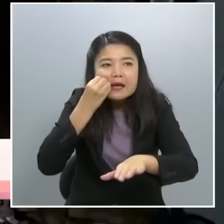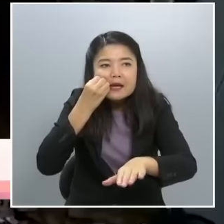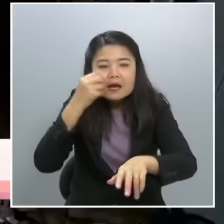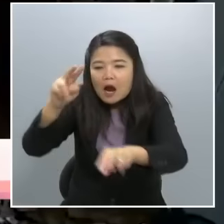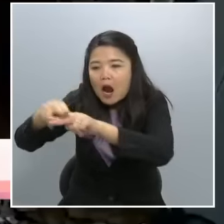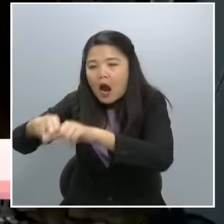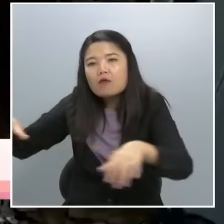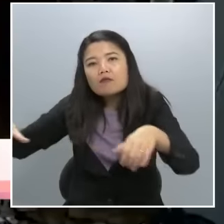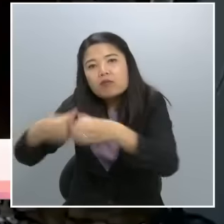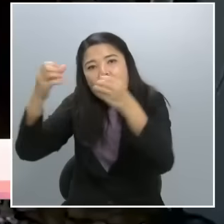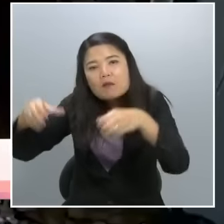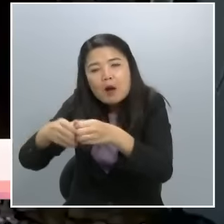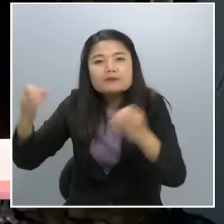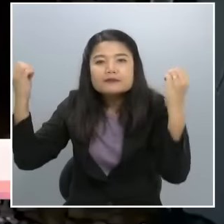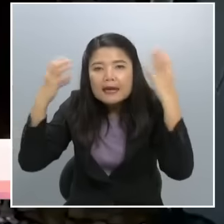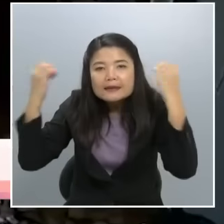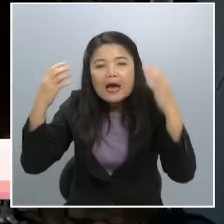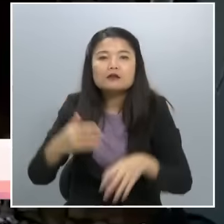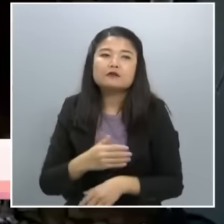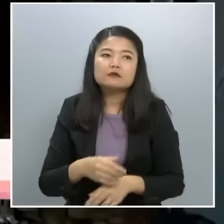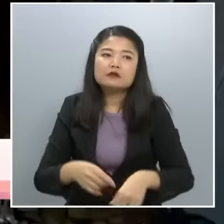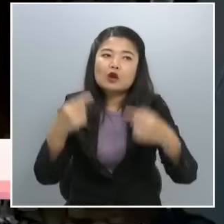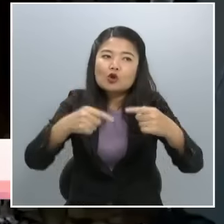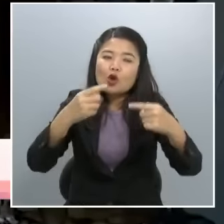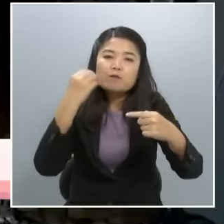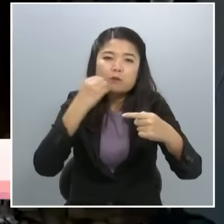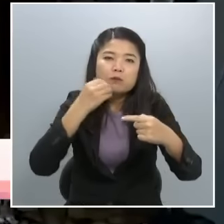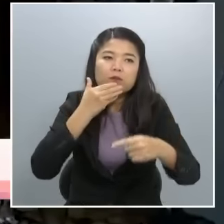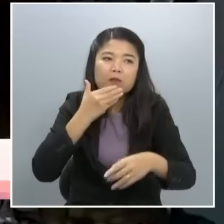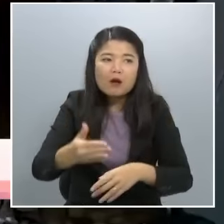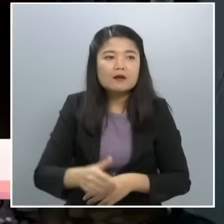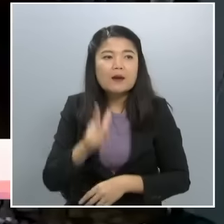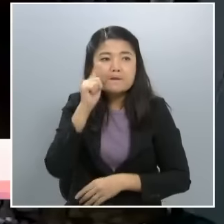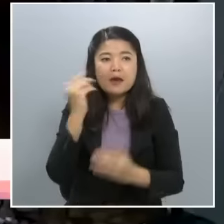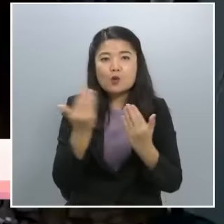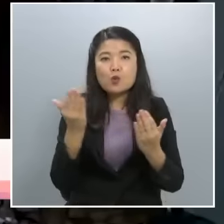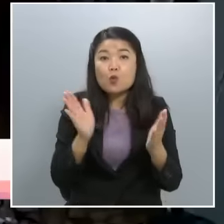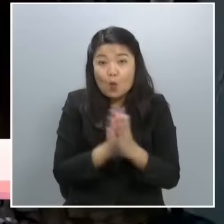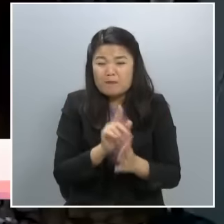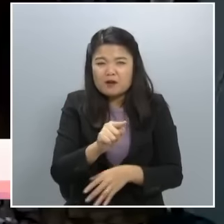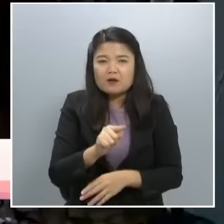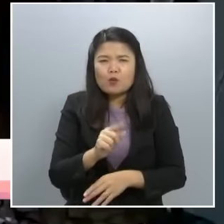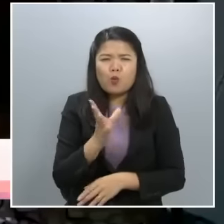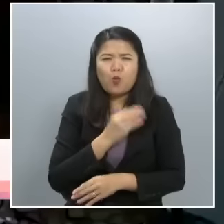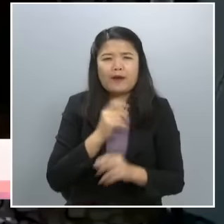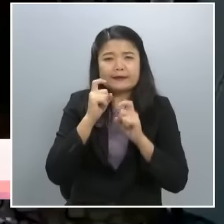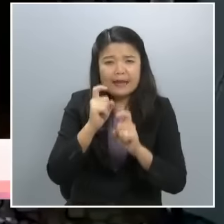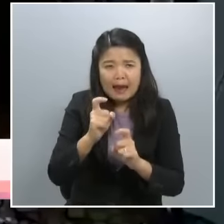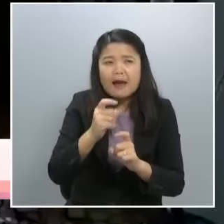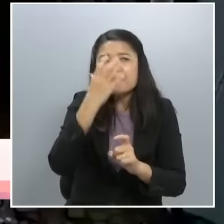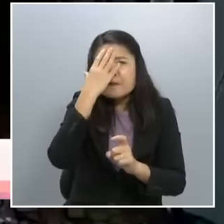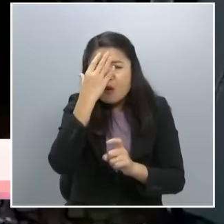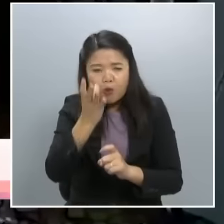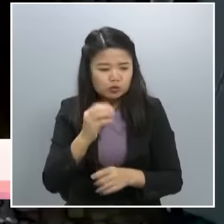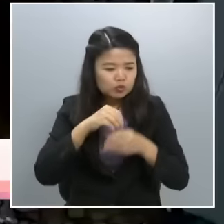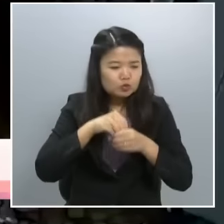งดังก็ทะเลาะกันเรื่อยมาค่ะถูกก่อกวนสองแม่ลูกก็เกรงว่าจะไม่ได้รับความปลอดภัยนะคะต้องอยู่ด้วยความหวาดระ